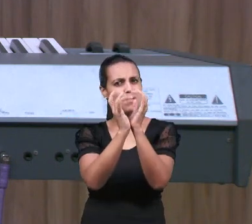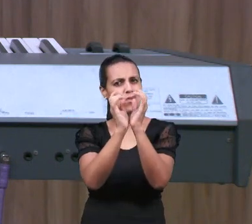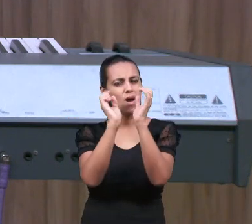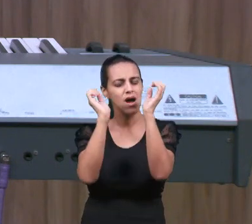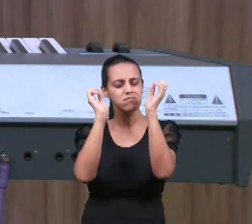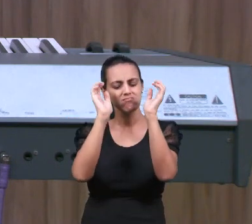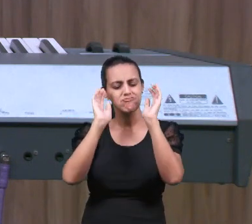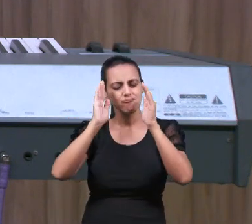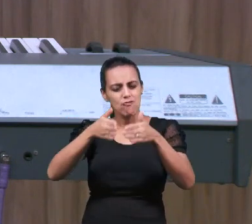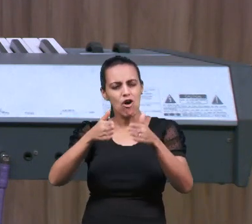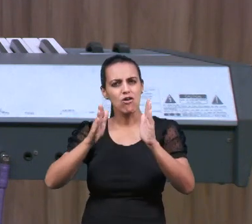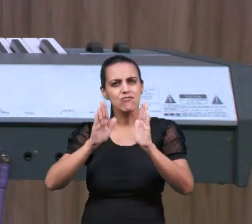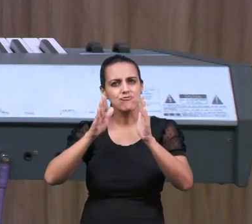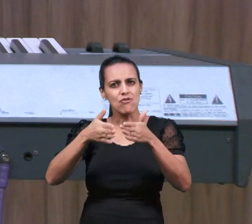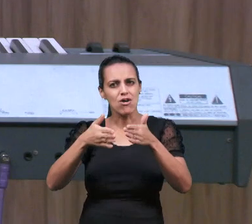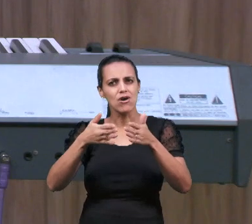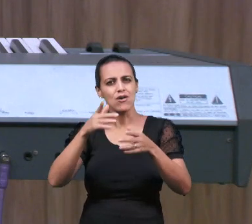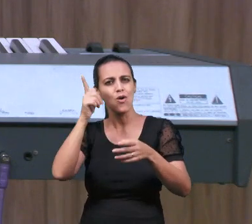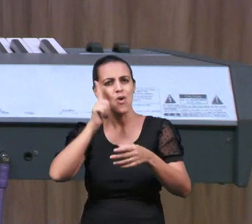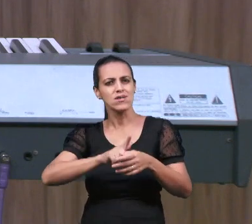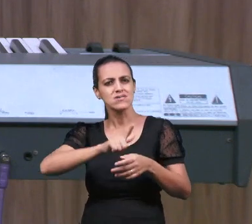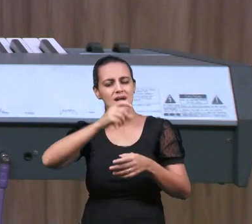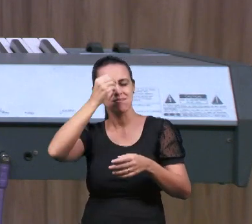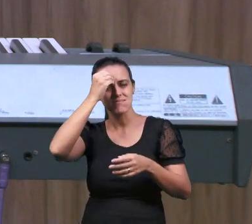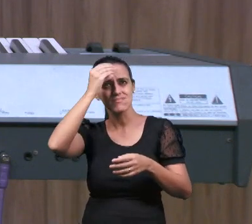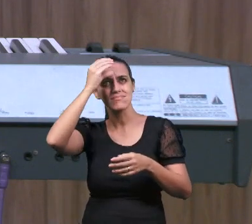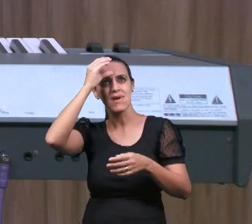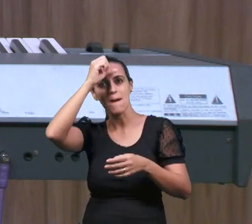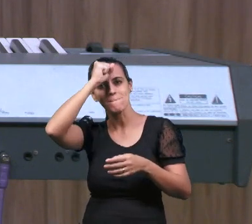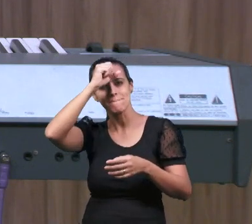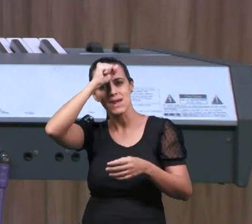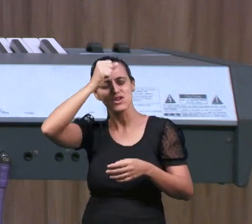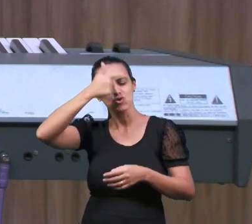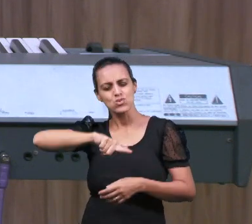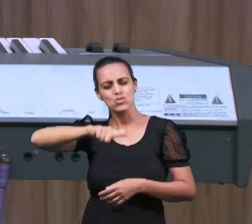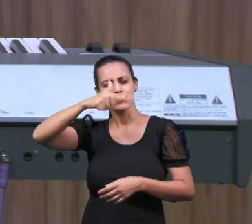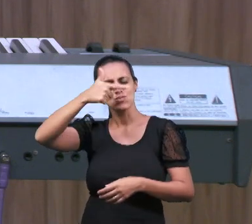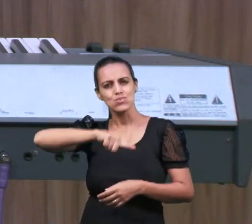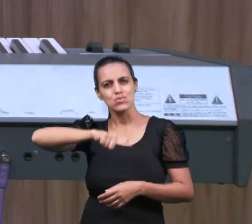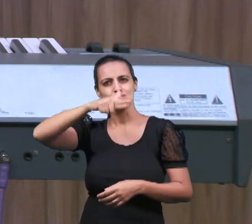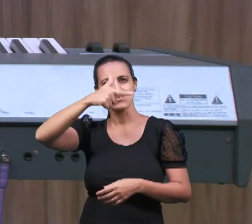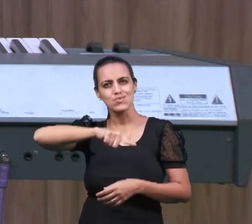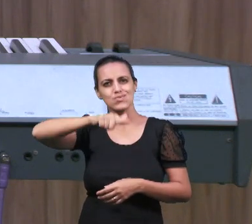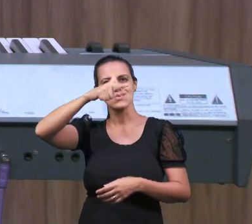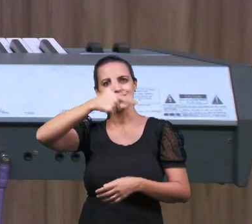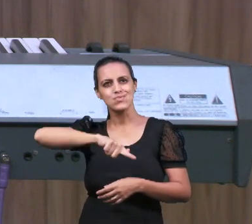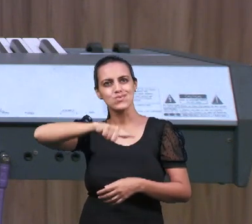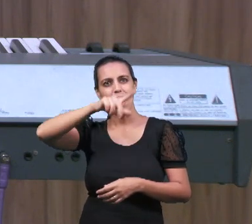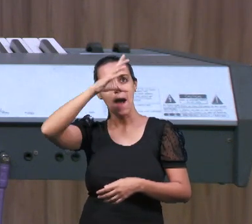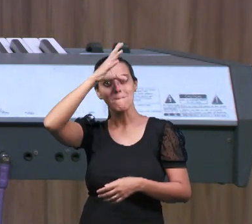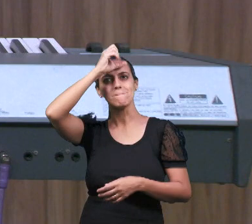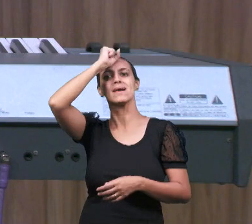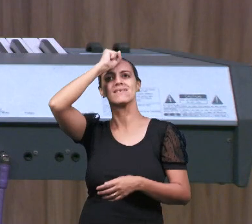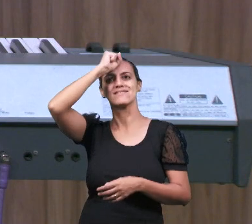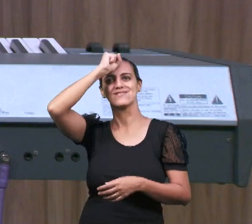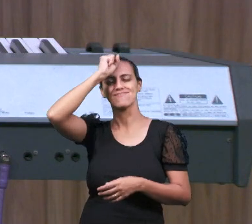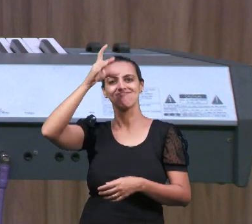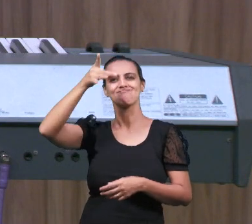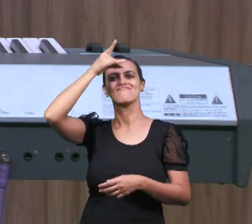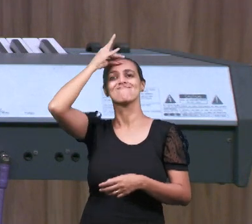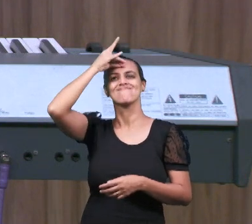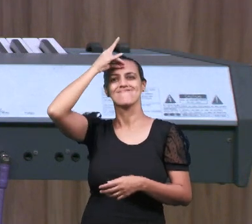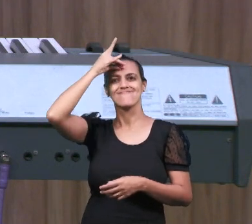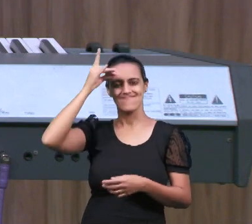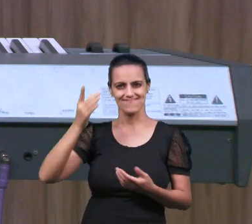conditionné. Quand nous répétons et tout ce qu'on apprend et on reprend plusieurs fois, on fait automatiquement